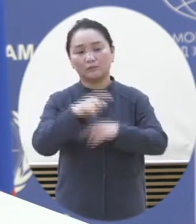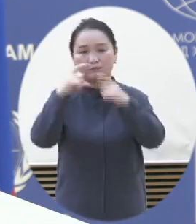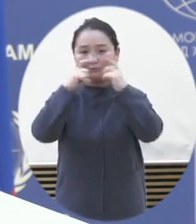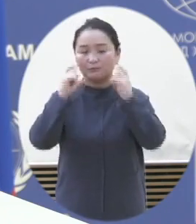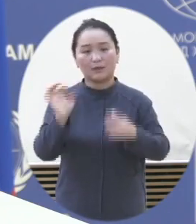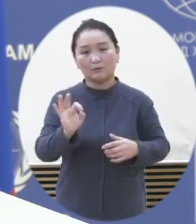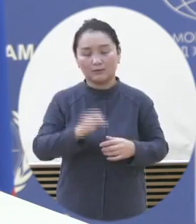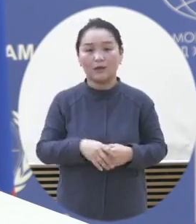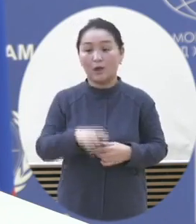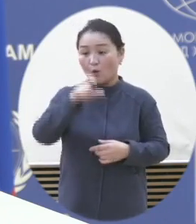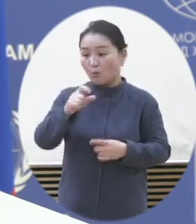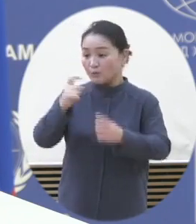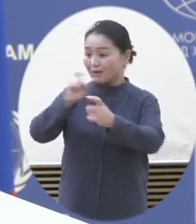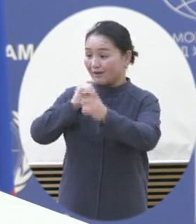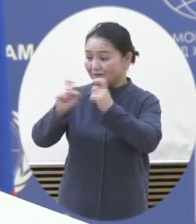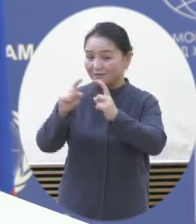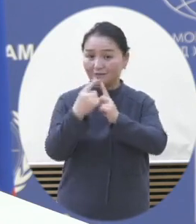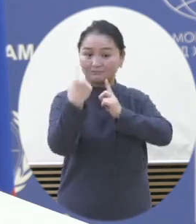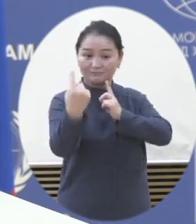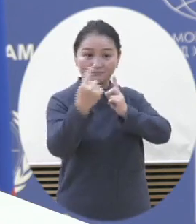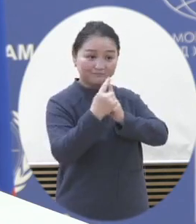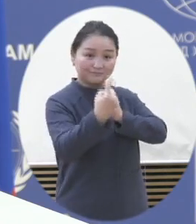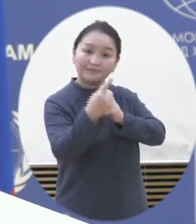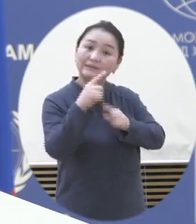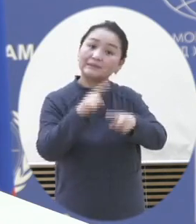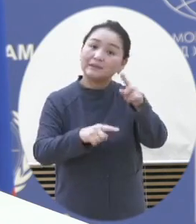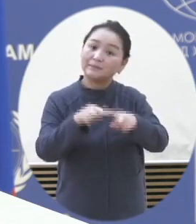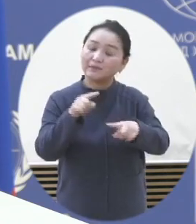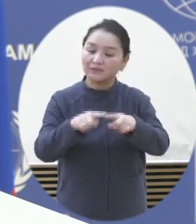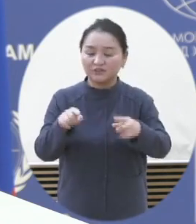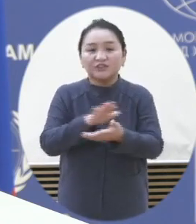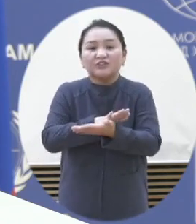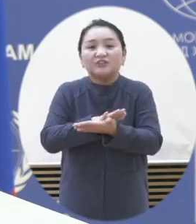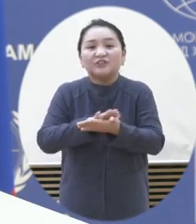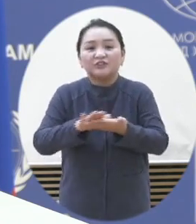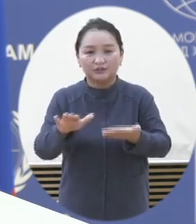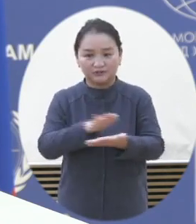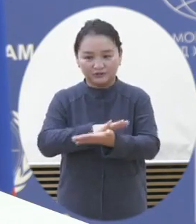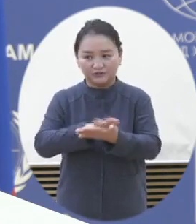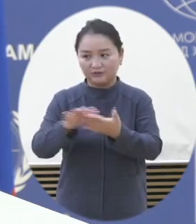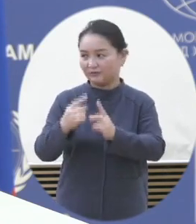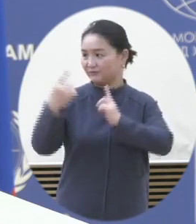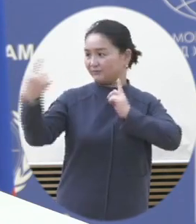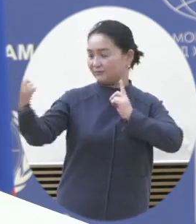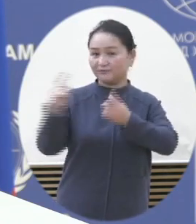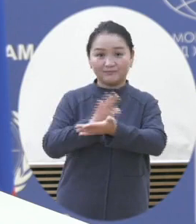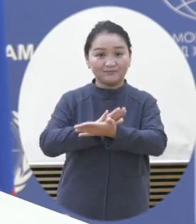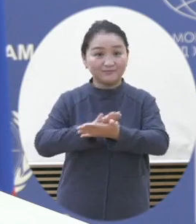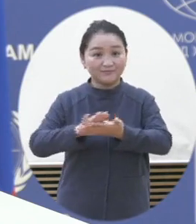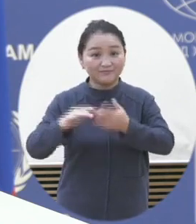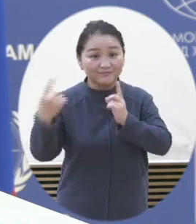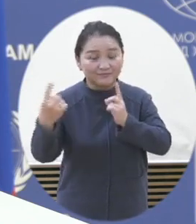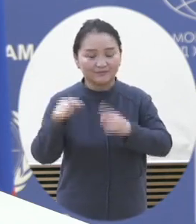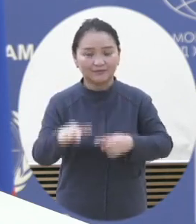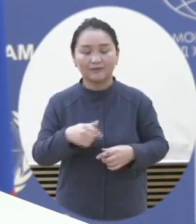одоо шин дутамда хүмүүсийн дунд байгаа одоо гарч ирж байгаа ийм зан үйл байж болзошгүй юм байна гэж гарч ирж байгаа. За яагаад гэвэл бас ялгаагүй